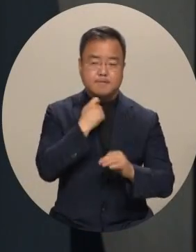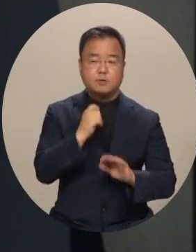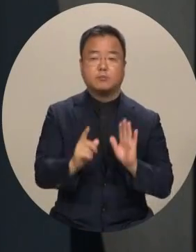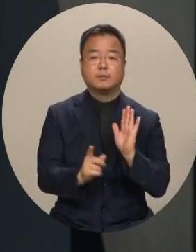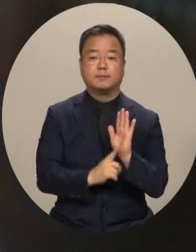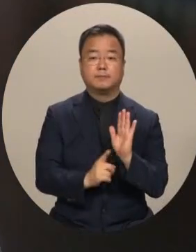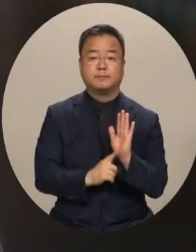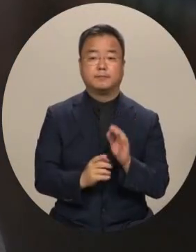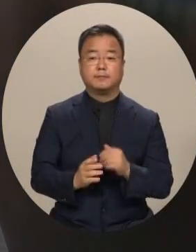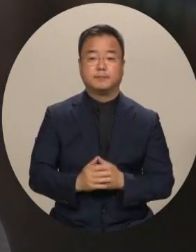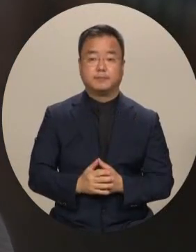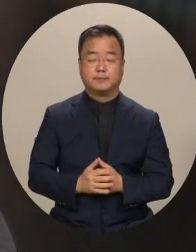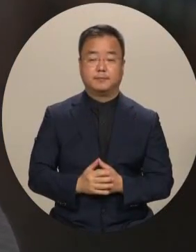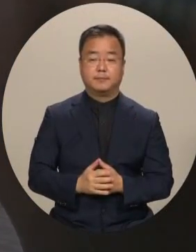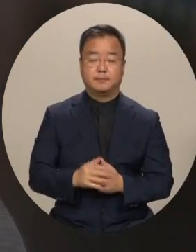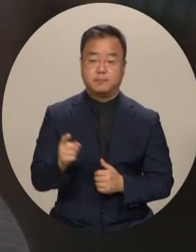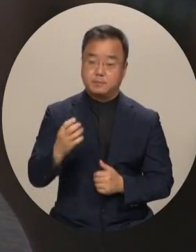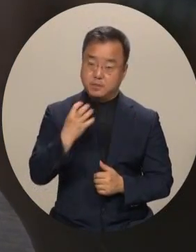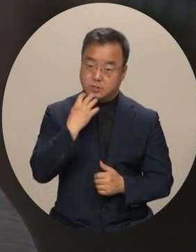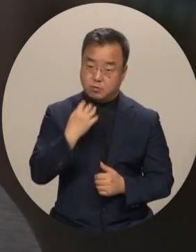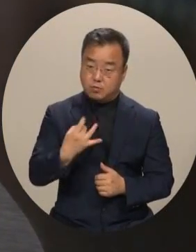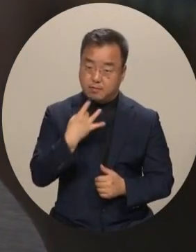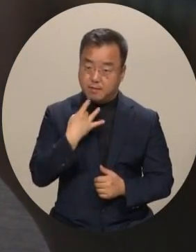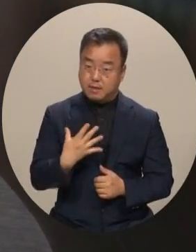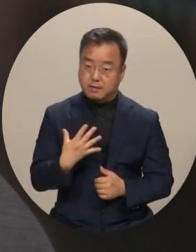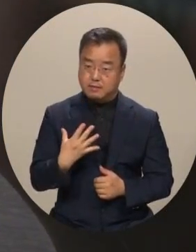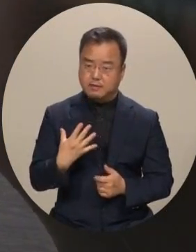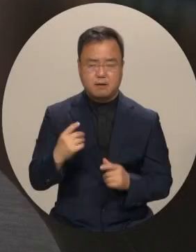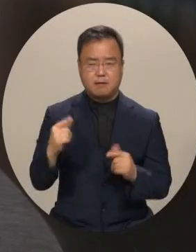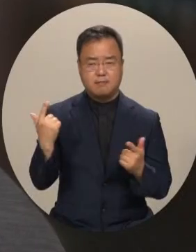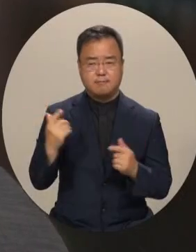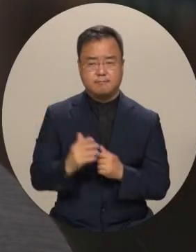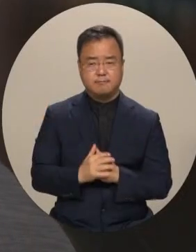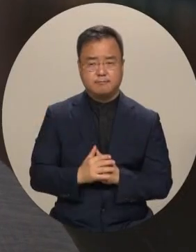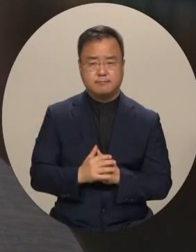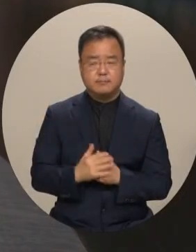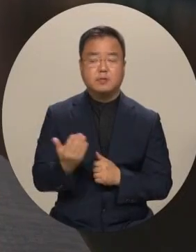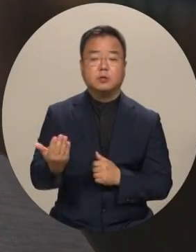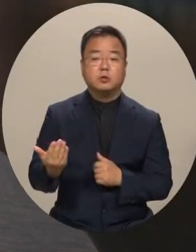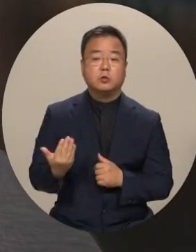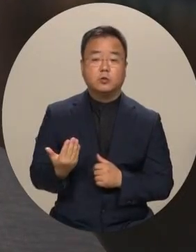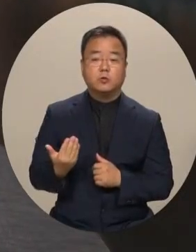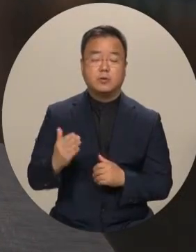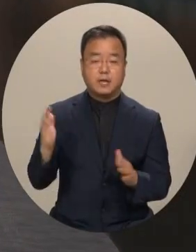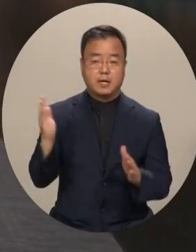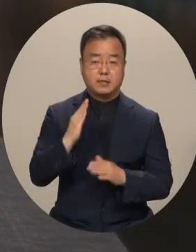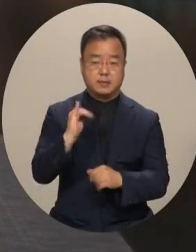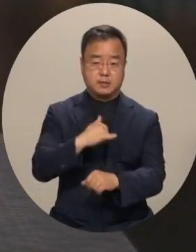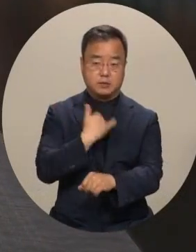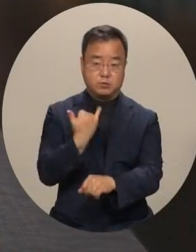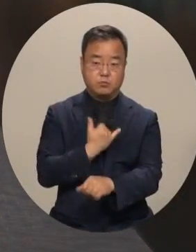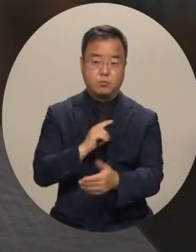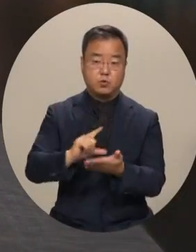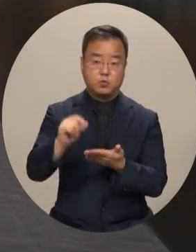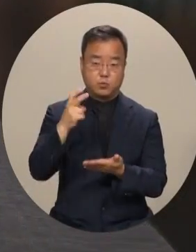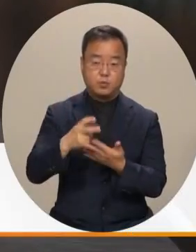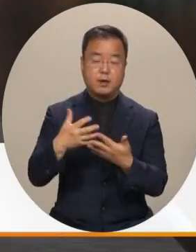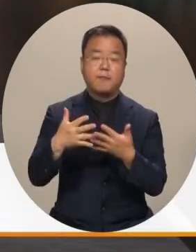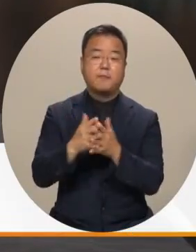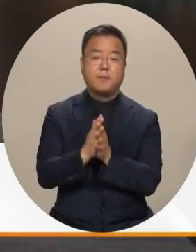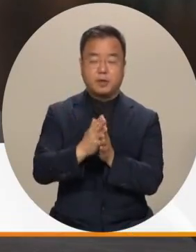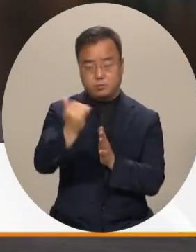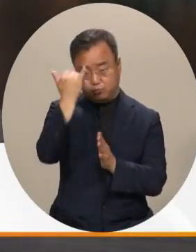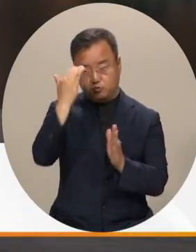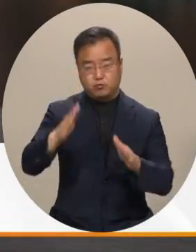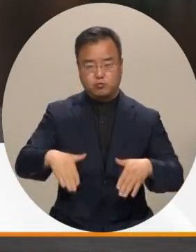강조했습니다네 이게 서울만의 문제는 아니죠이 서울에 앞서서이 학생 인권 조례가 처음으로 폐지된이 충남 상황